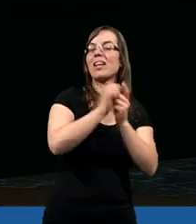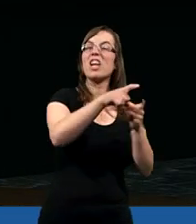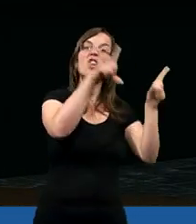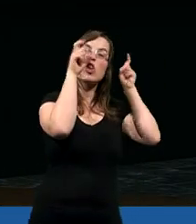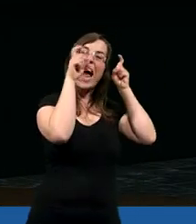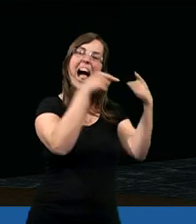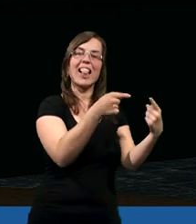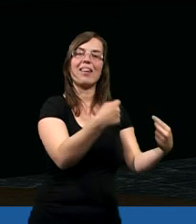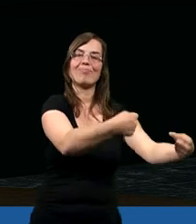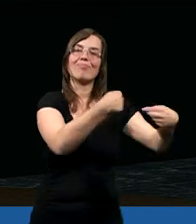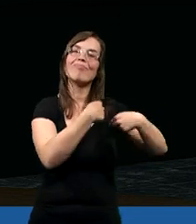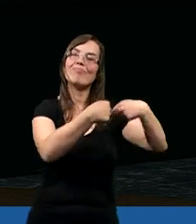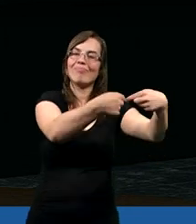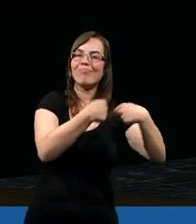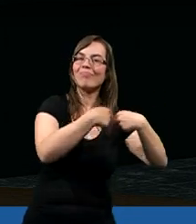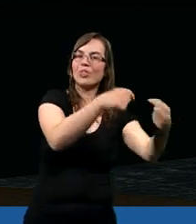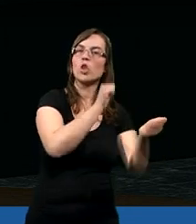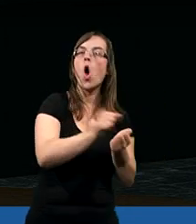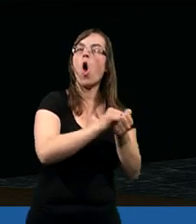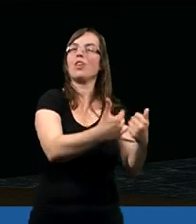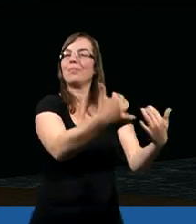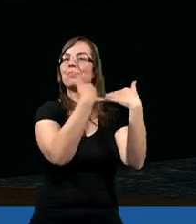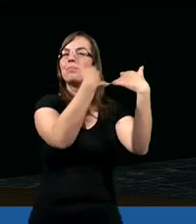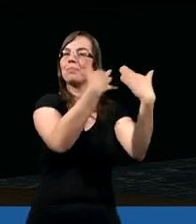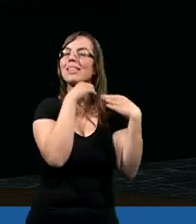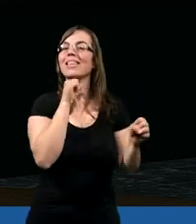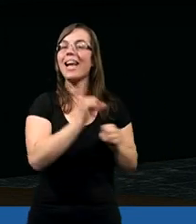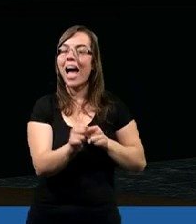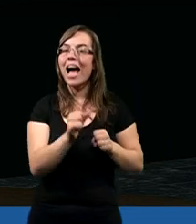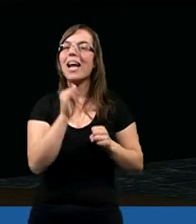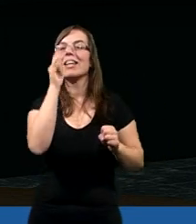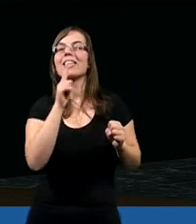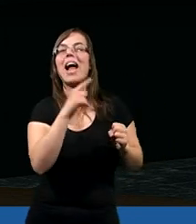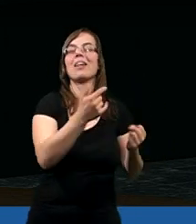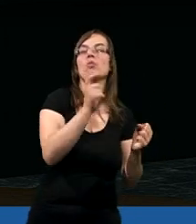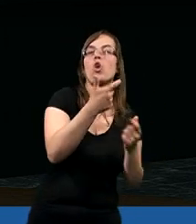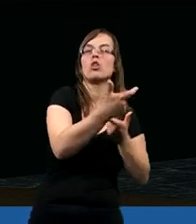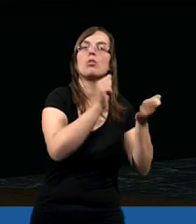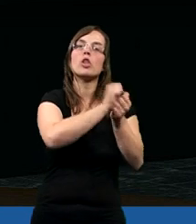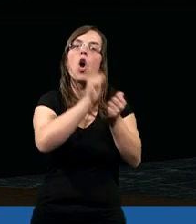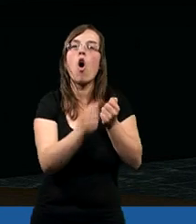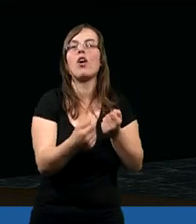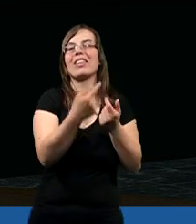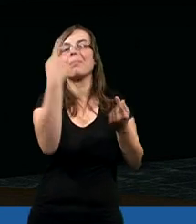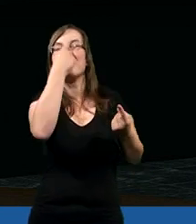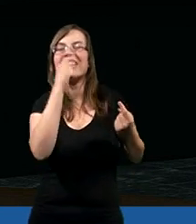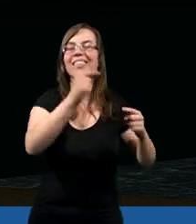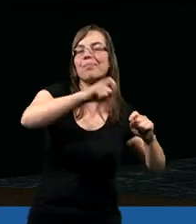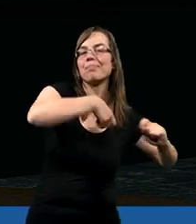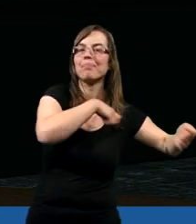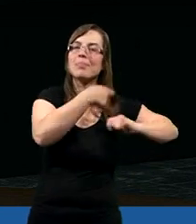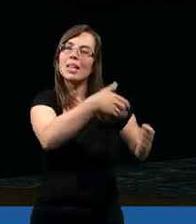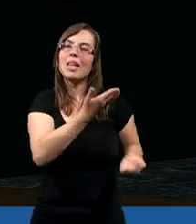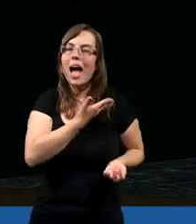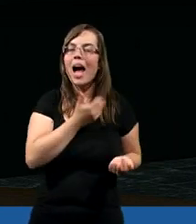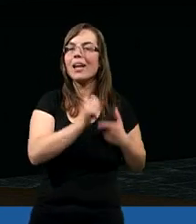Jest szatan, który robi wszystko, aby w tym wszystkim przeszkodzić. I kiedy wzywa nas tam do czujności wcześniej, prawda, rozmawialiśmy,